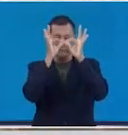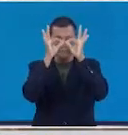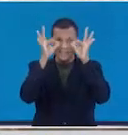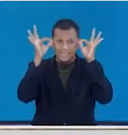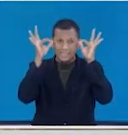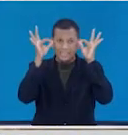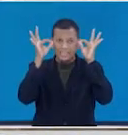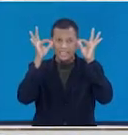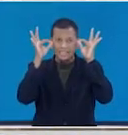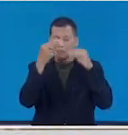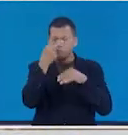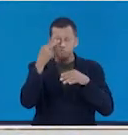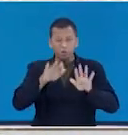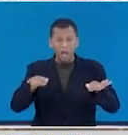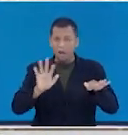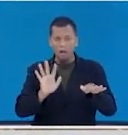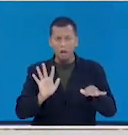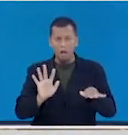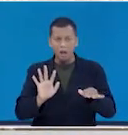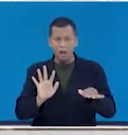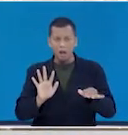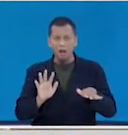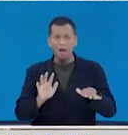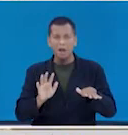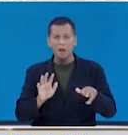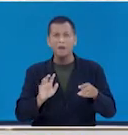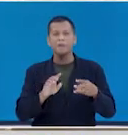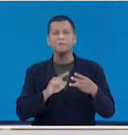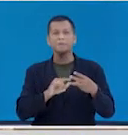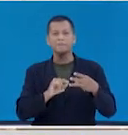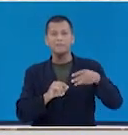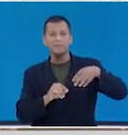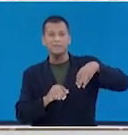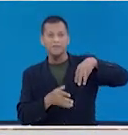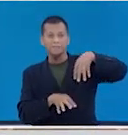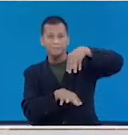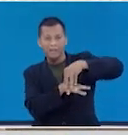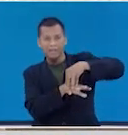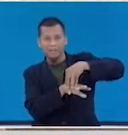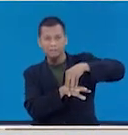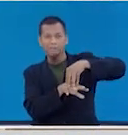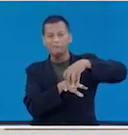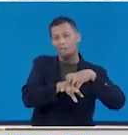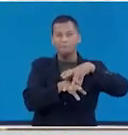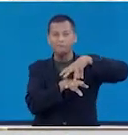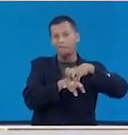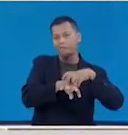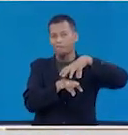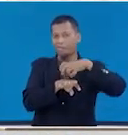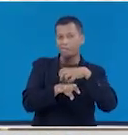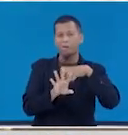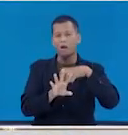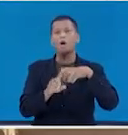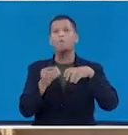dan juga sapi ini akan bertumpuh pada 4 kaki, ini artinya sapi yang dijual di sini tidak pincang, dan juga nafsu makan yang tinggi